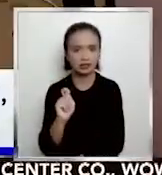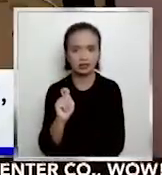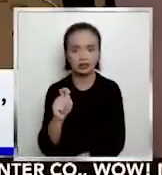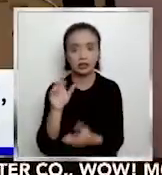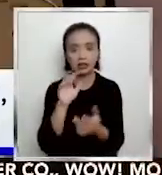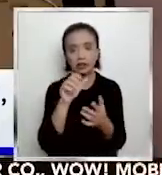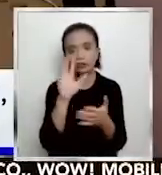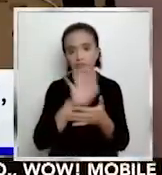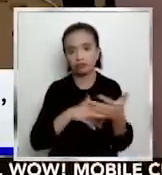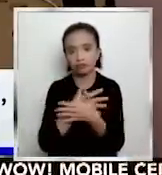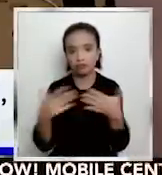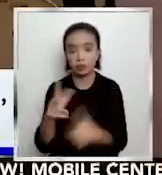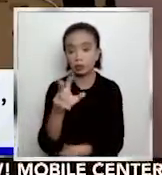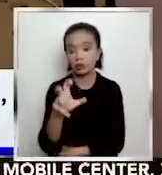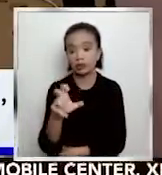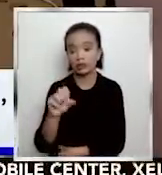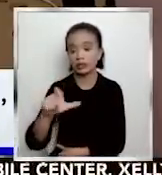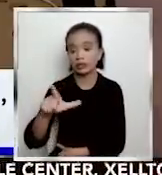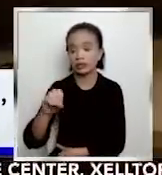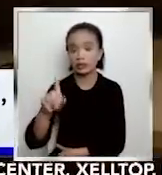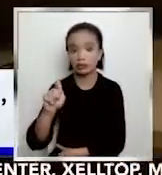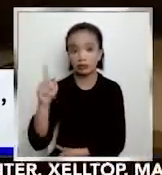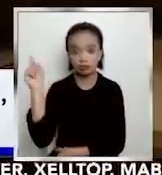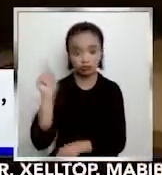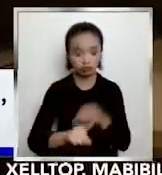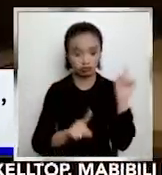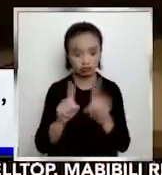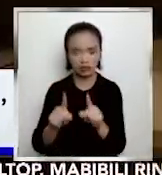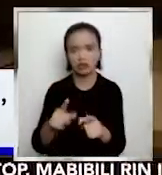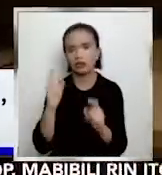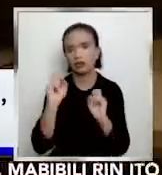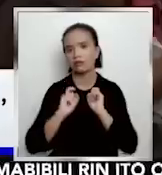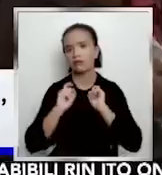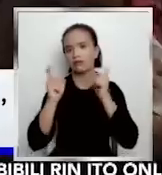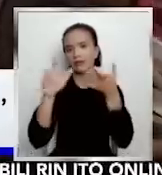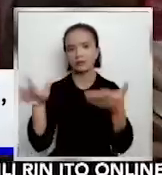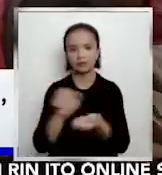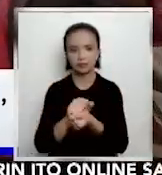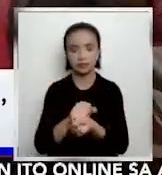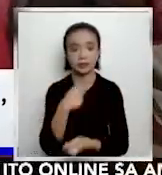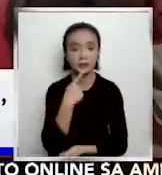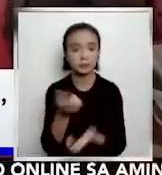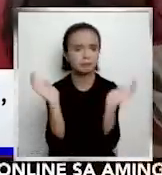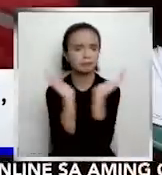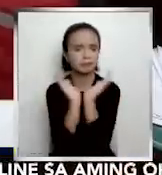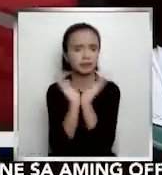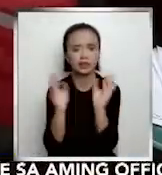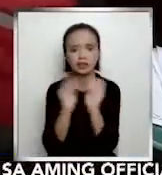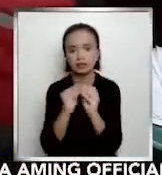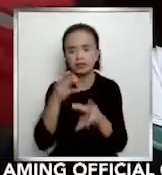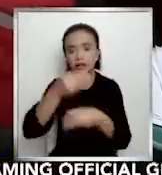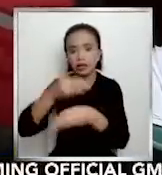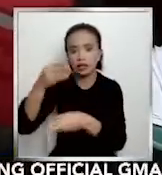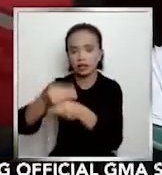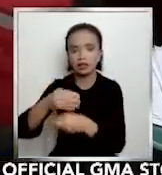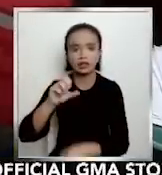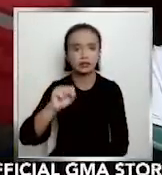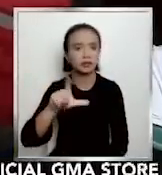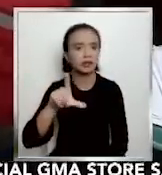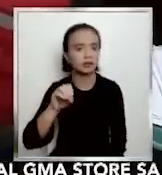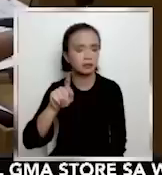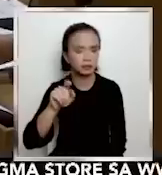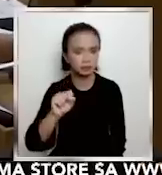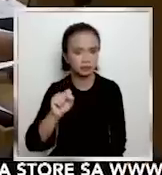naman na para sa mga walk-in ay mabilis din maubos. Balak ng DSWD na damihan ang daily slots. Magbubukas daw ng